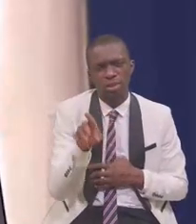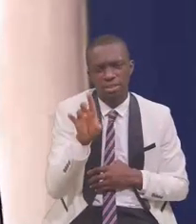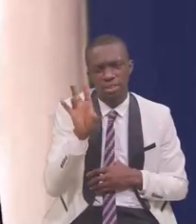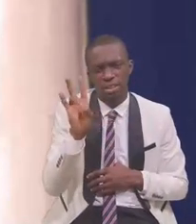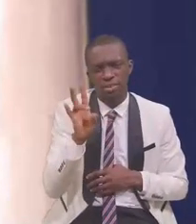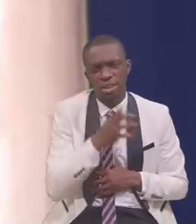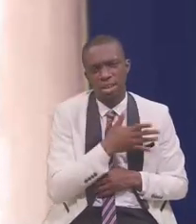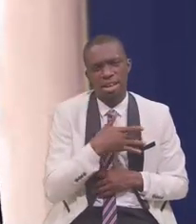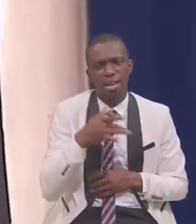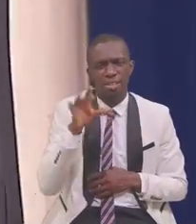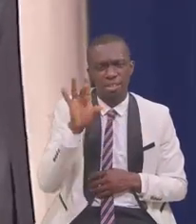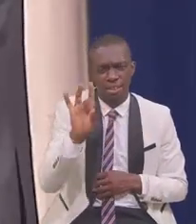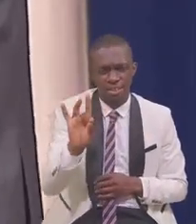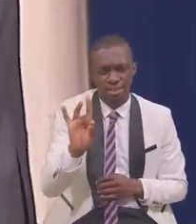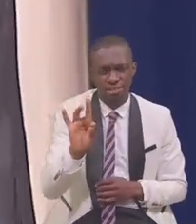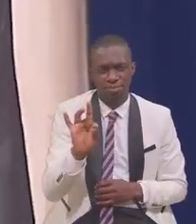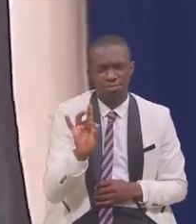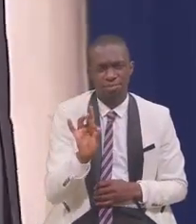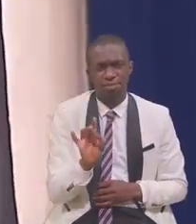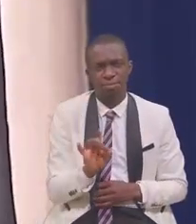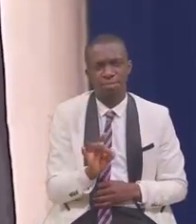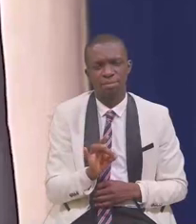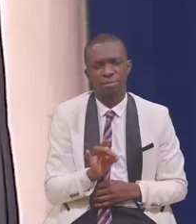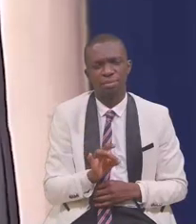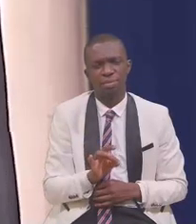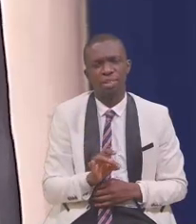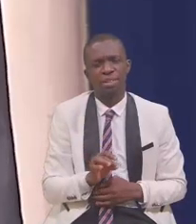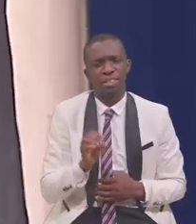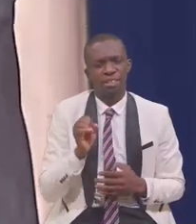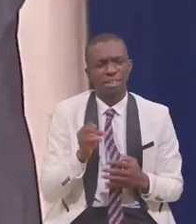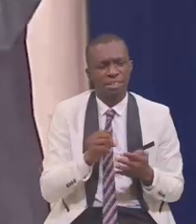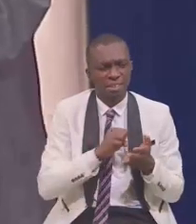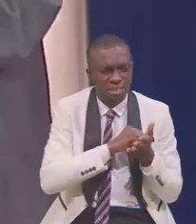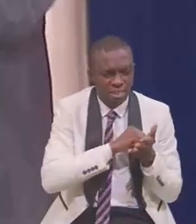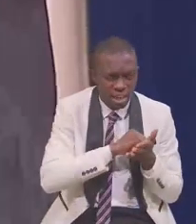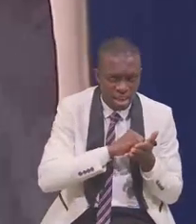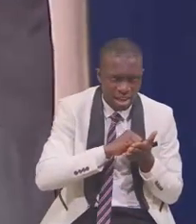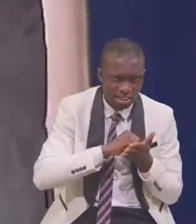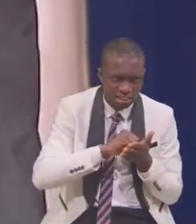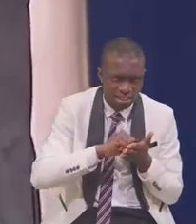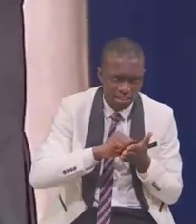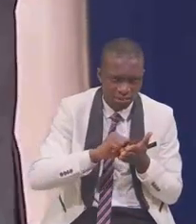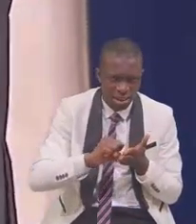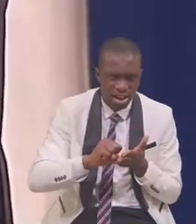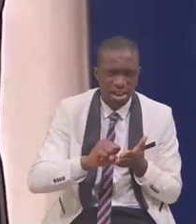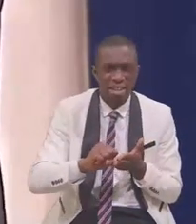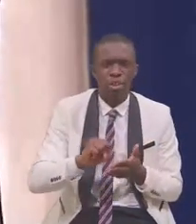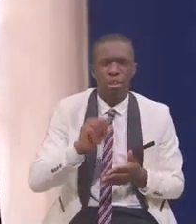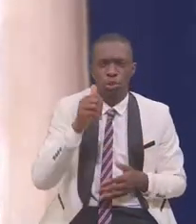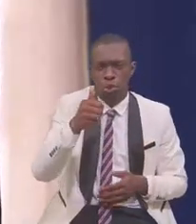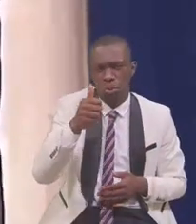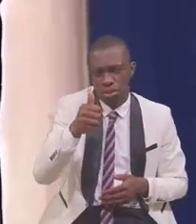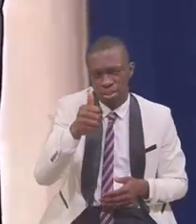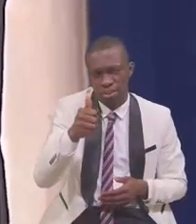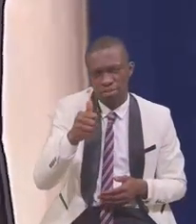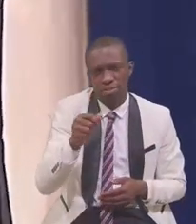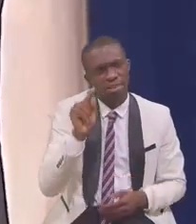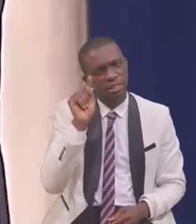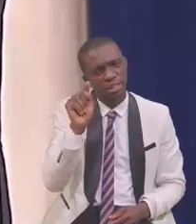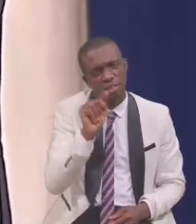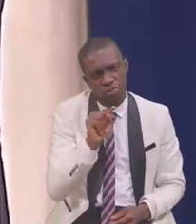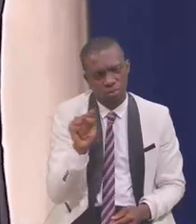7 et 8. Vous vous sanctifierez et vous serez saints. Il dit que oui, c'est